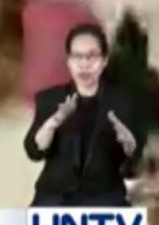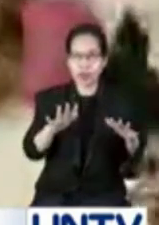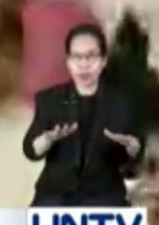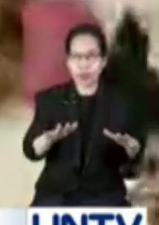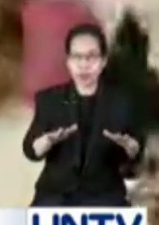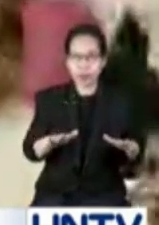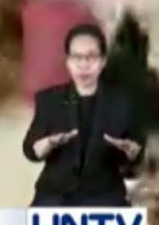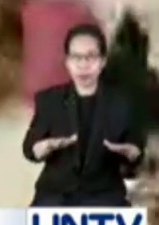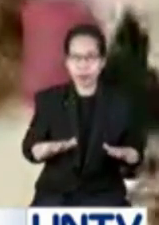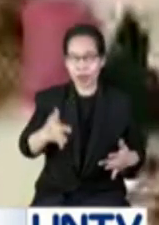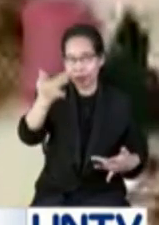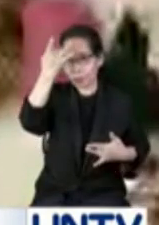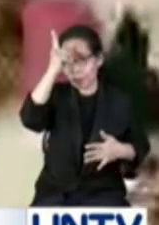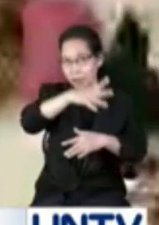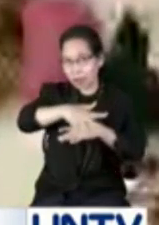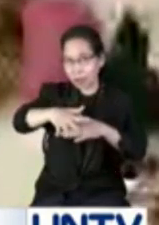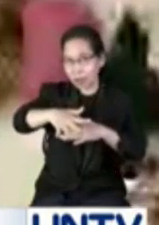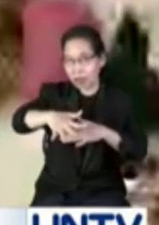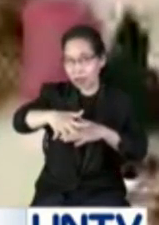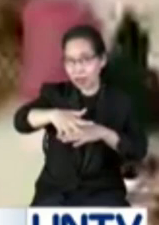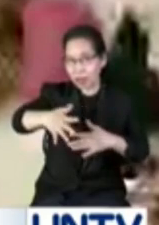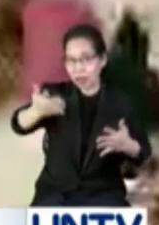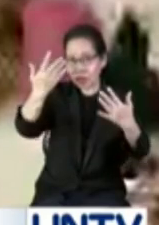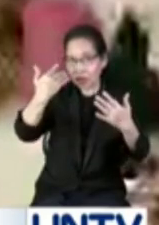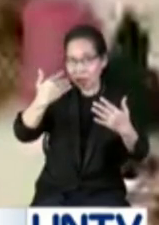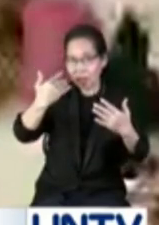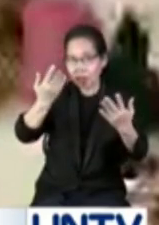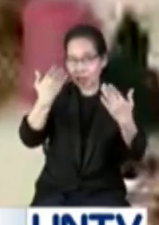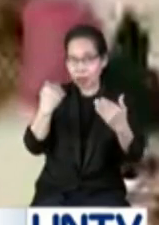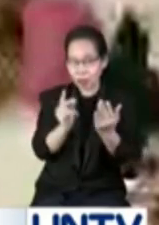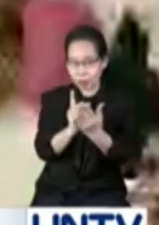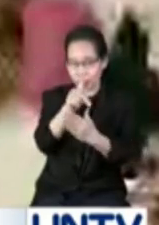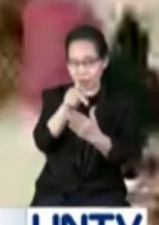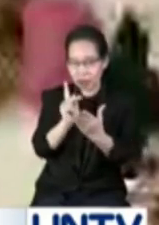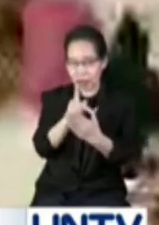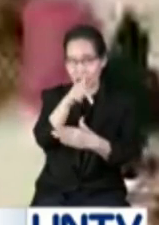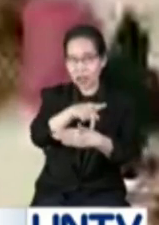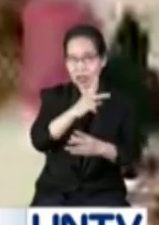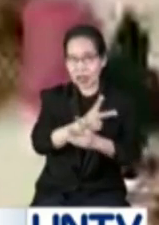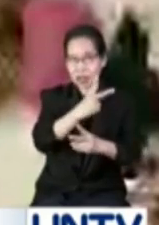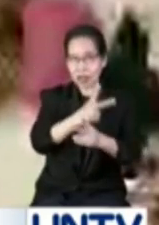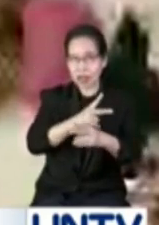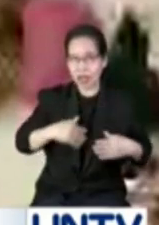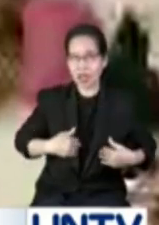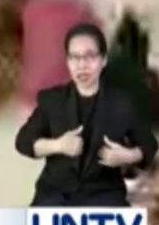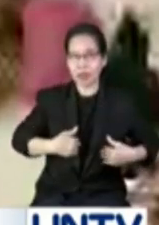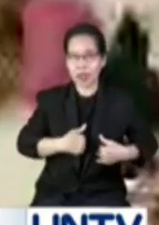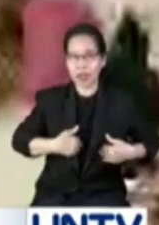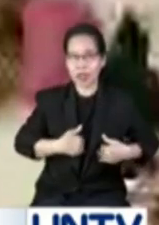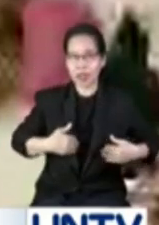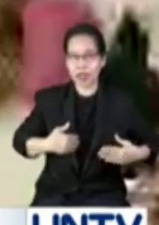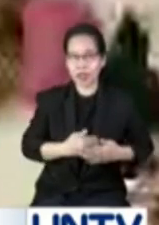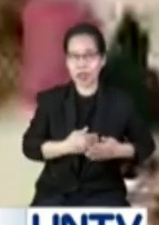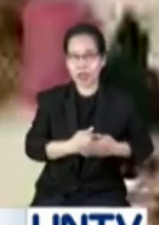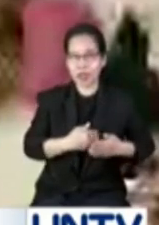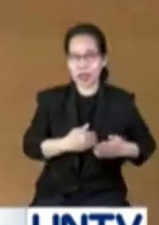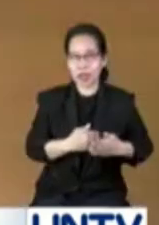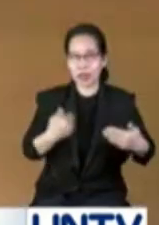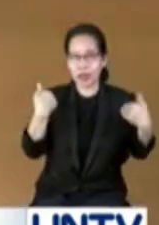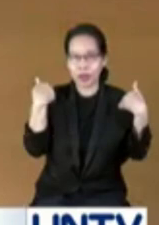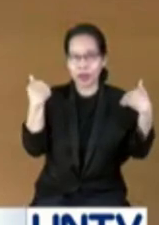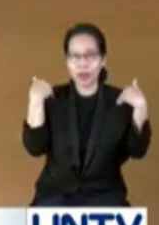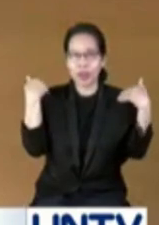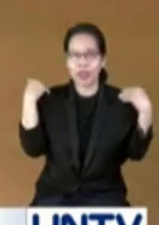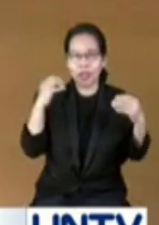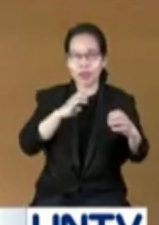na maaaring dumapo sa mga pananim at alagang hayop. Malapit tayo magkaroon ng mga epektibong gamot